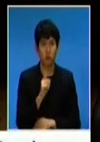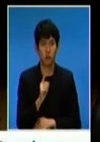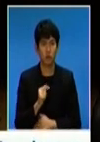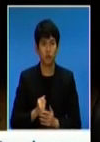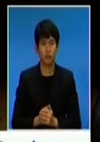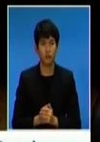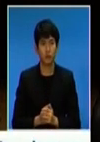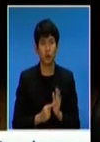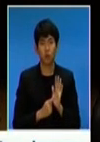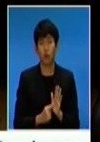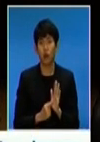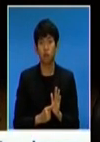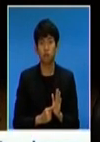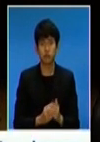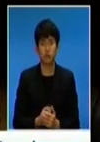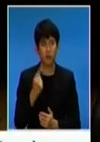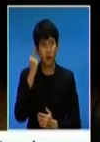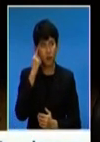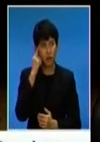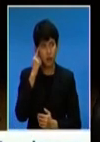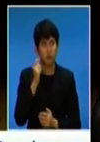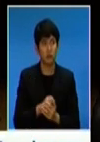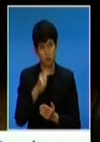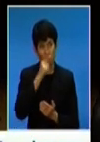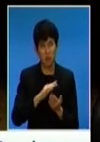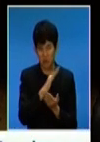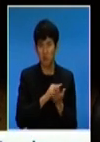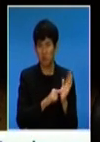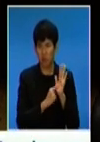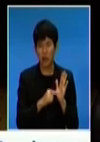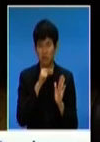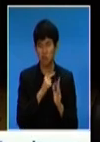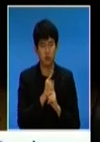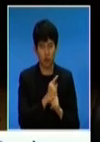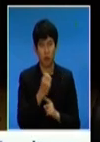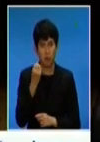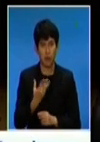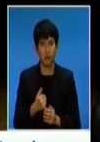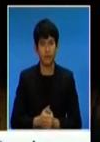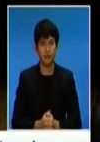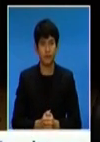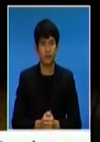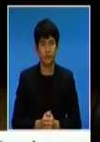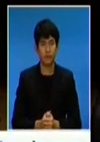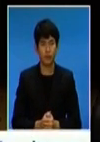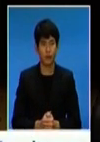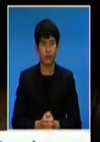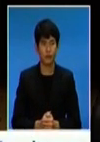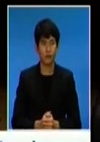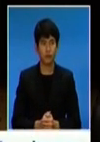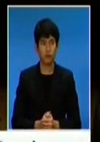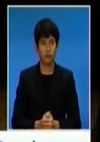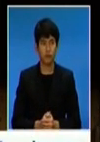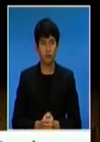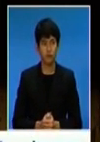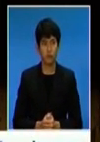ตัวอย่างพันอย่างนี้จะต้องเกิดขึ้นในประเทศนี้ให้มากๆครับกับคำถ